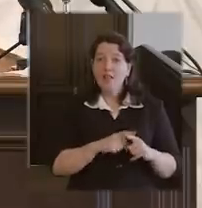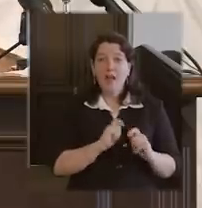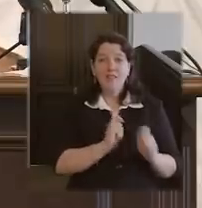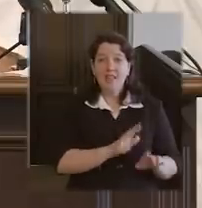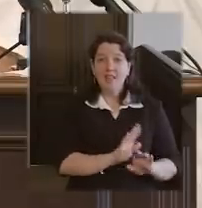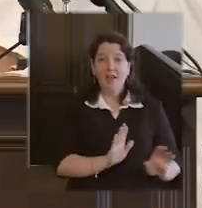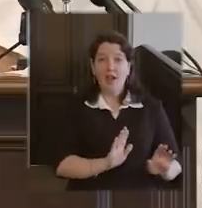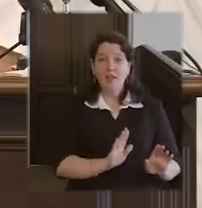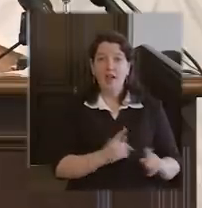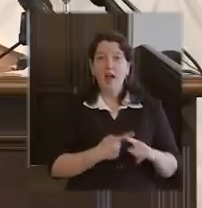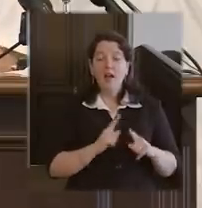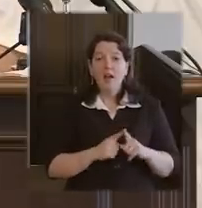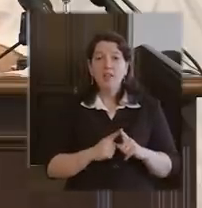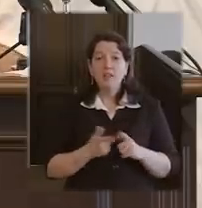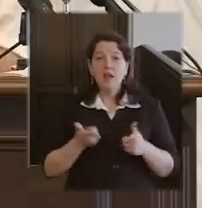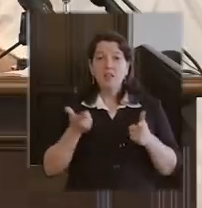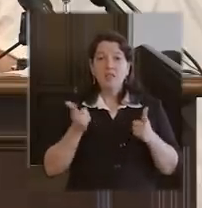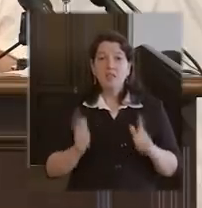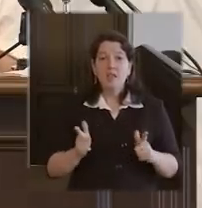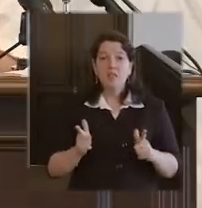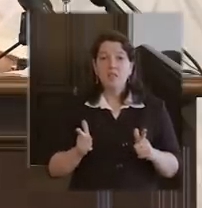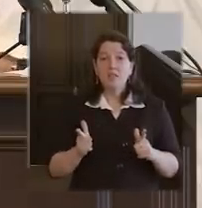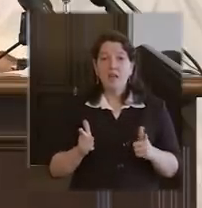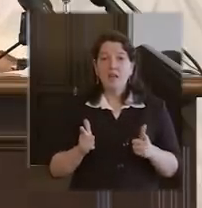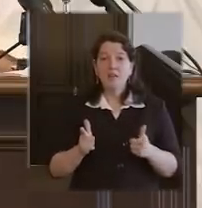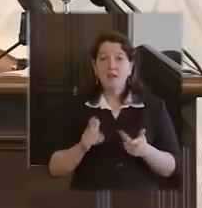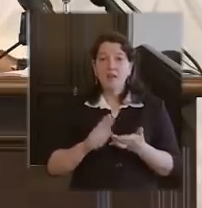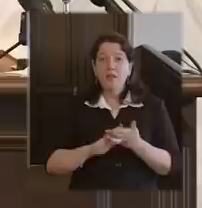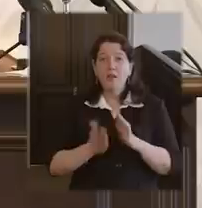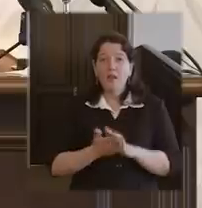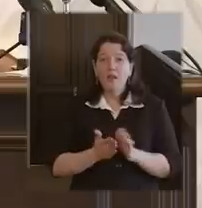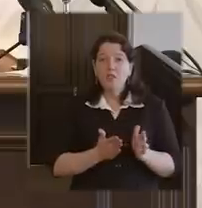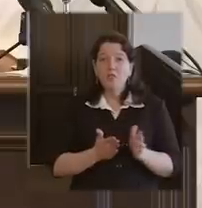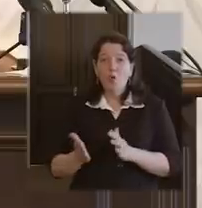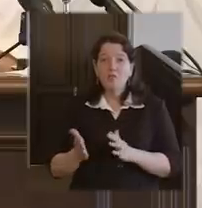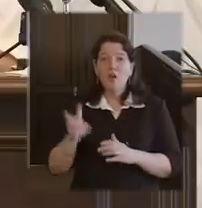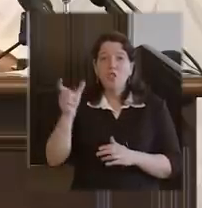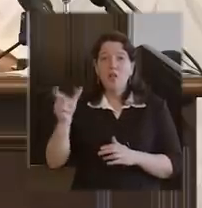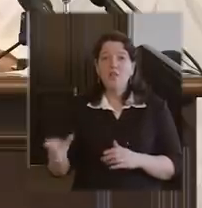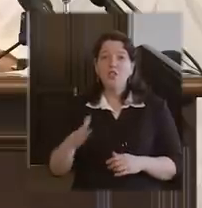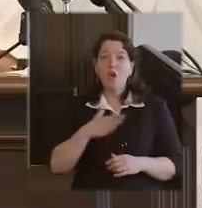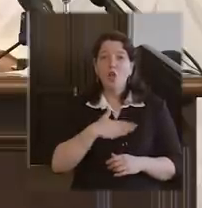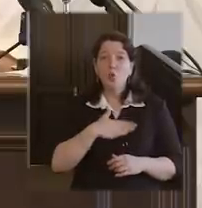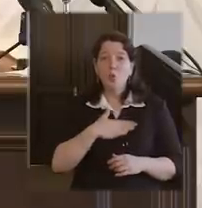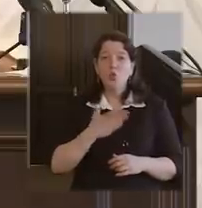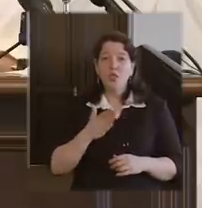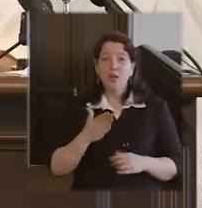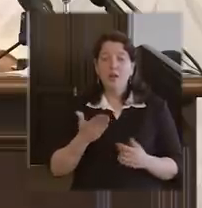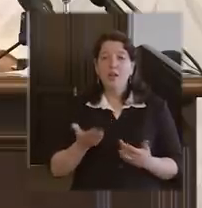награда, а это естественные свойства, оказывается, человеческой души, человеческой